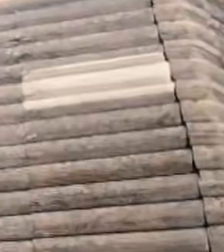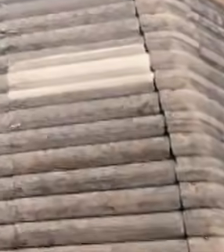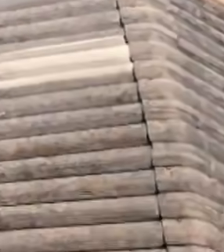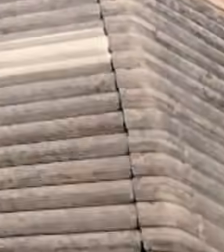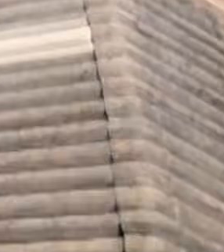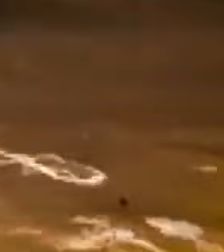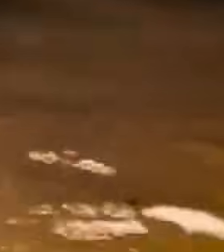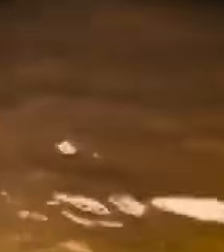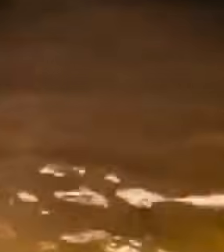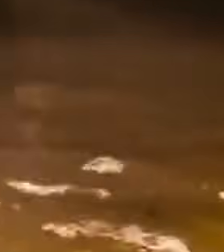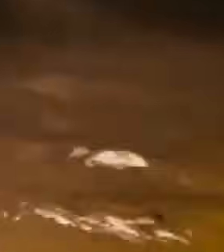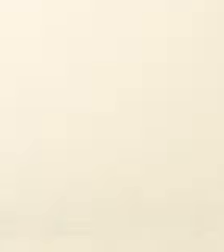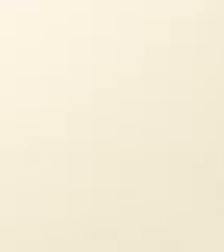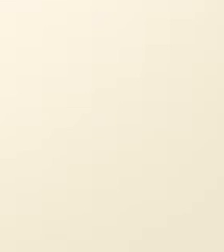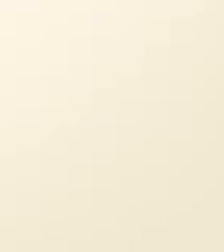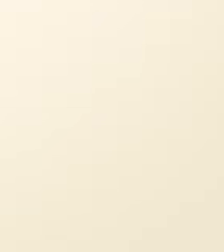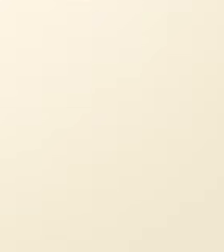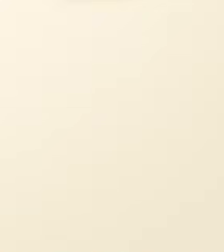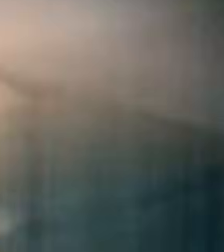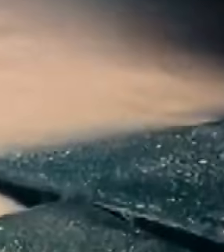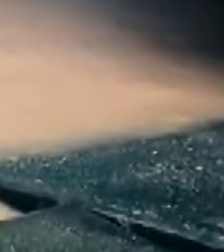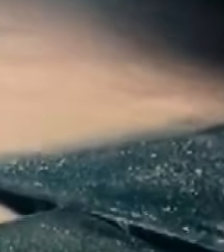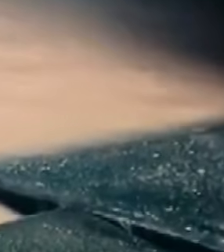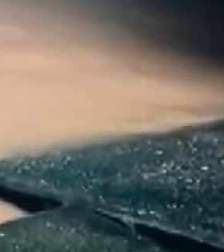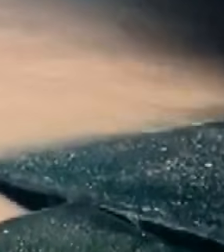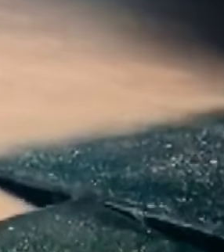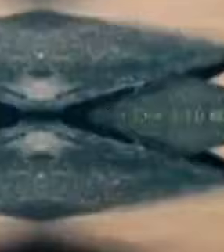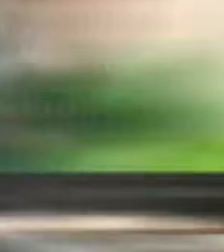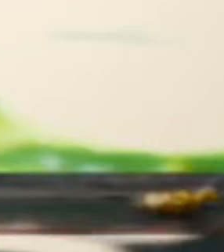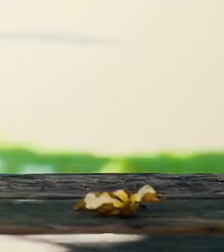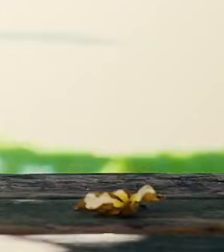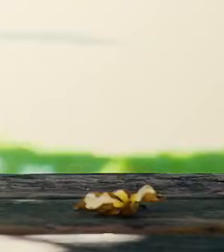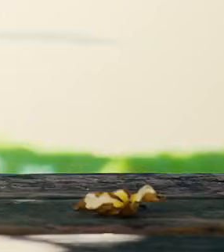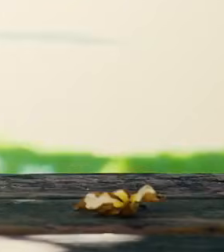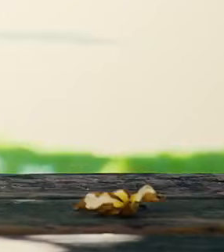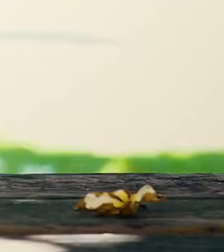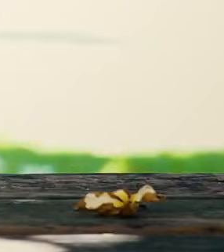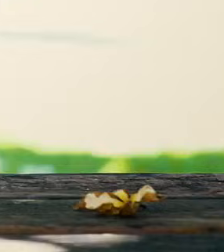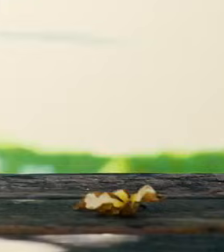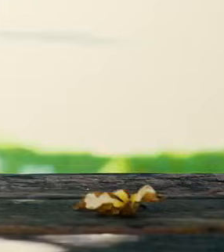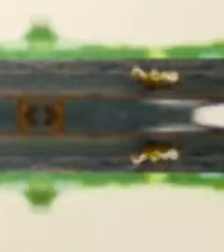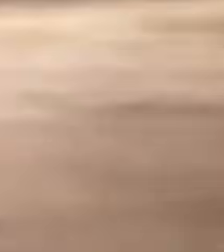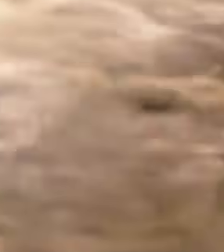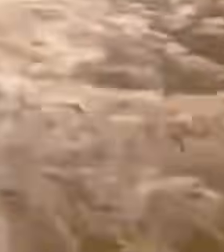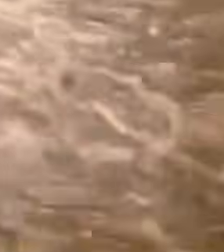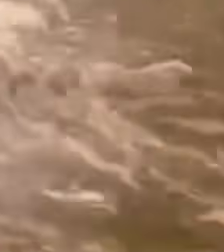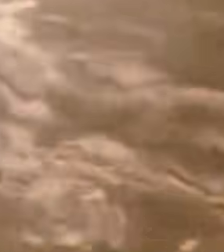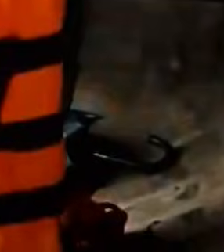หรือผมเป็นโควิดอุทกภัยเนี่ยเราจะไปอพยพแต่ว่าโควิดเราต้องทิ้งระยะห่